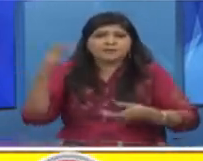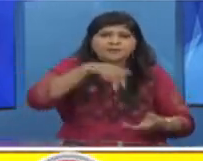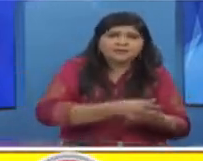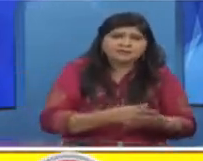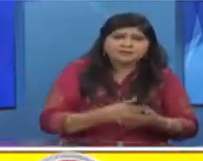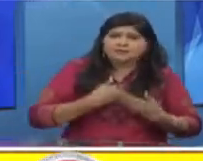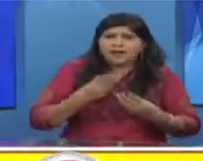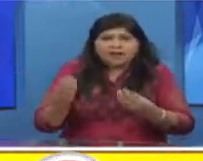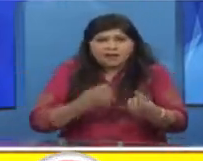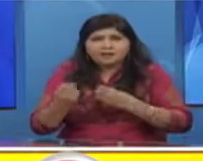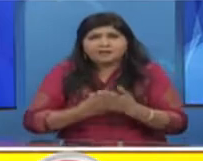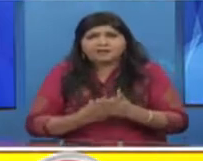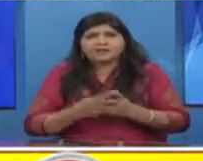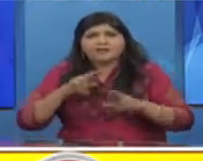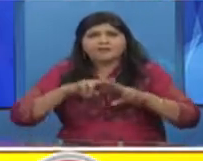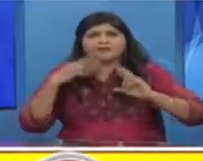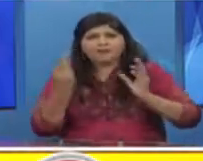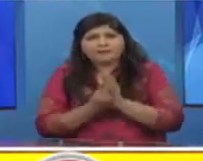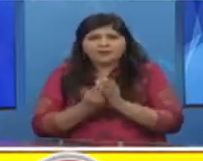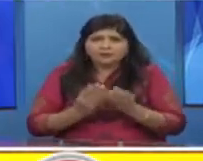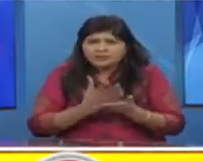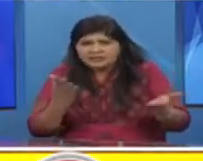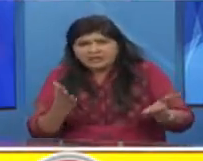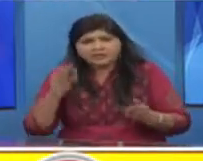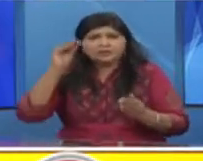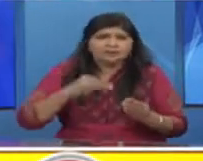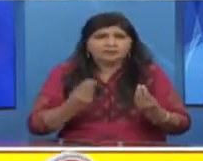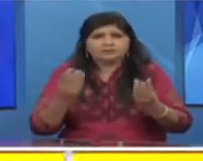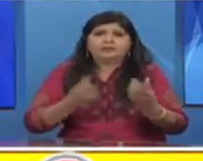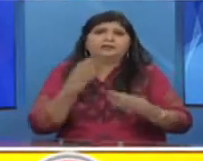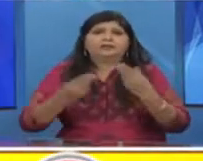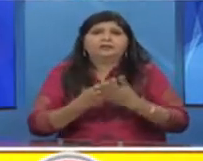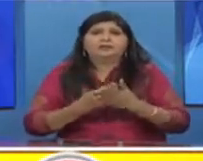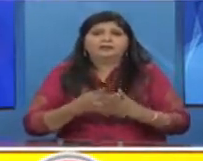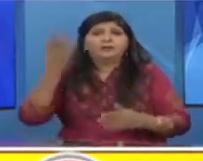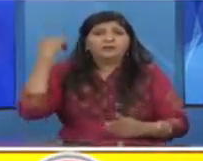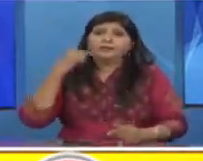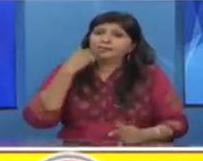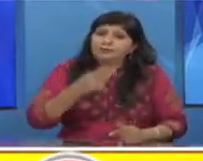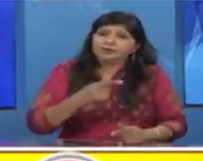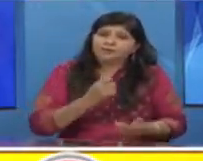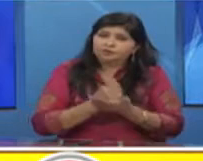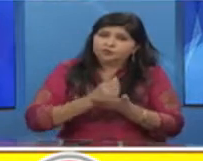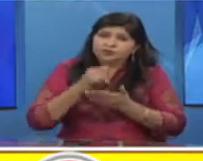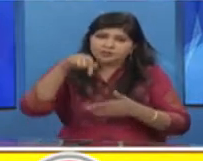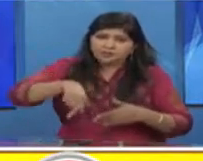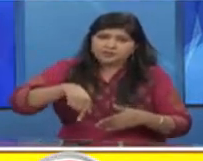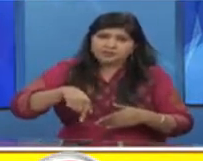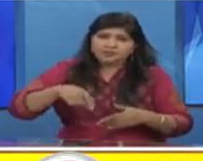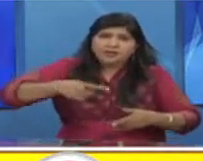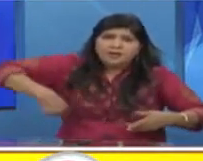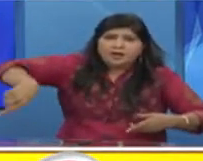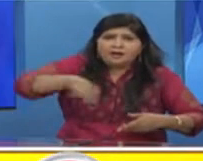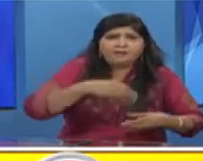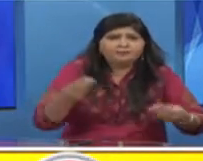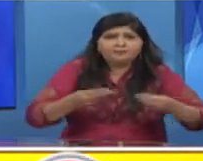हर परिवार में कम अधिक मात्रा में होता ही होता है। मैंने एक बार कहा था कि हम कोशिश करें लोकल चीजों